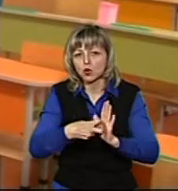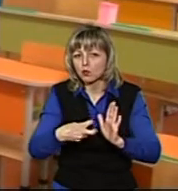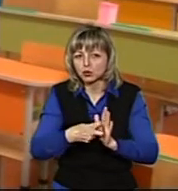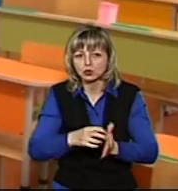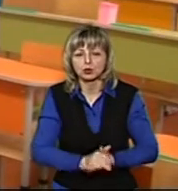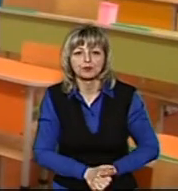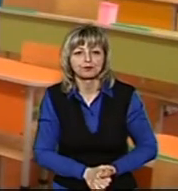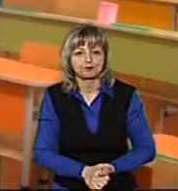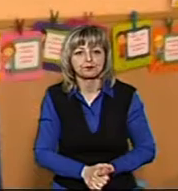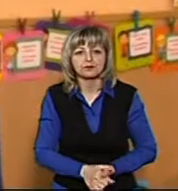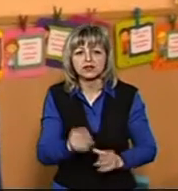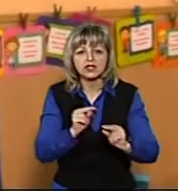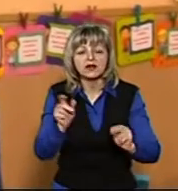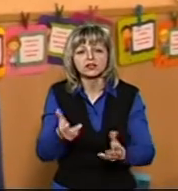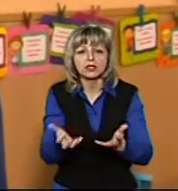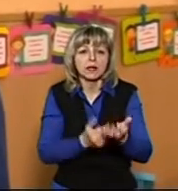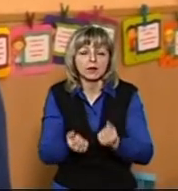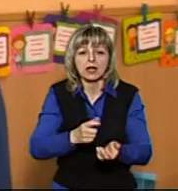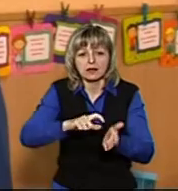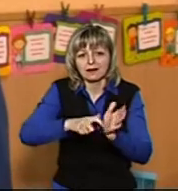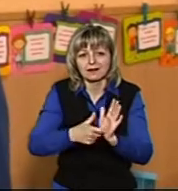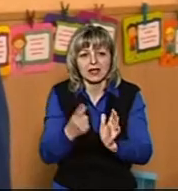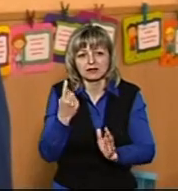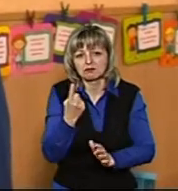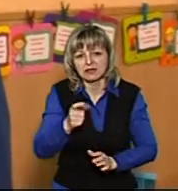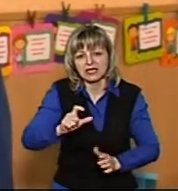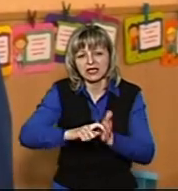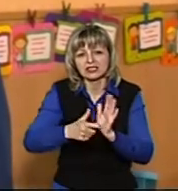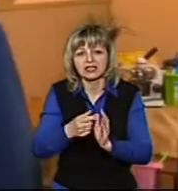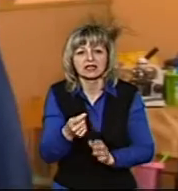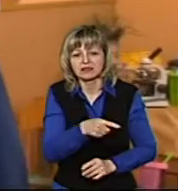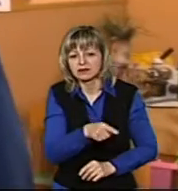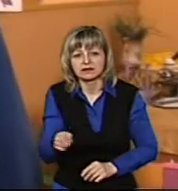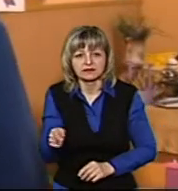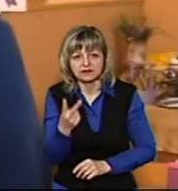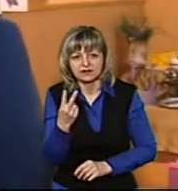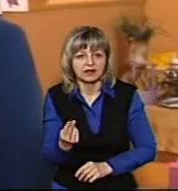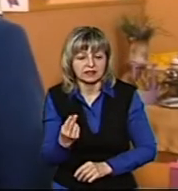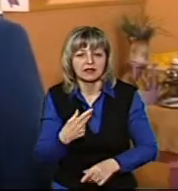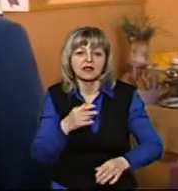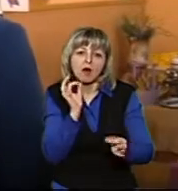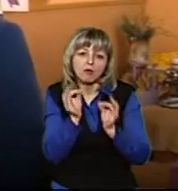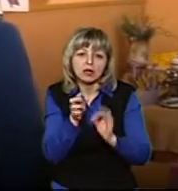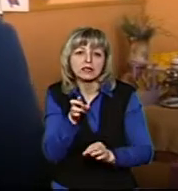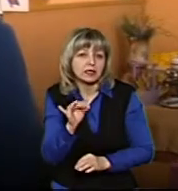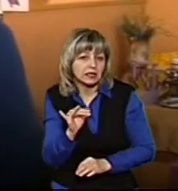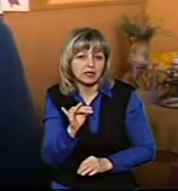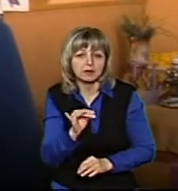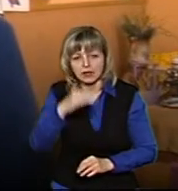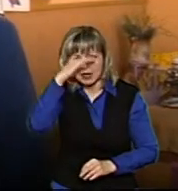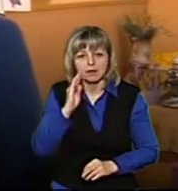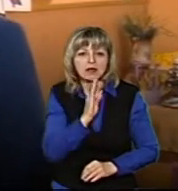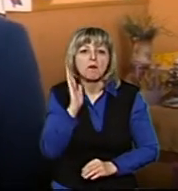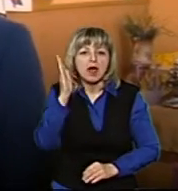Класовод Марія Чіпак набрала клас майбутніх першачків за 2 дні прийому заяв. Я порадила батькам майбутніх